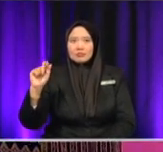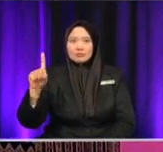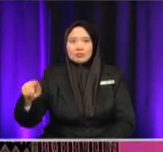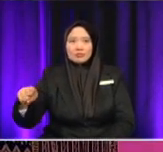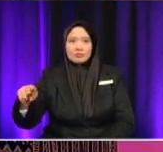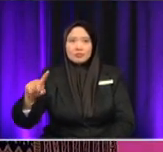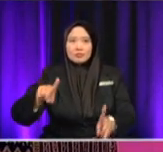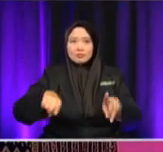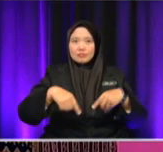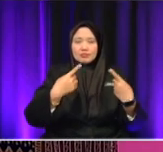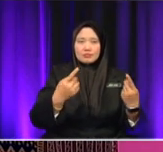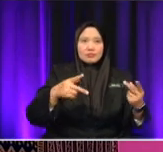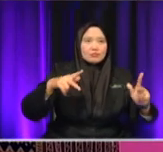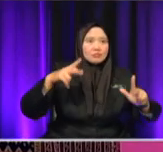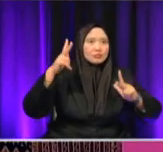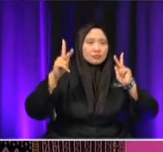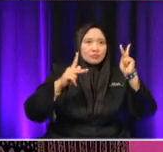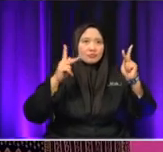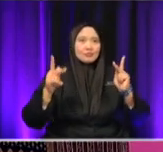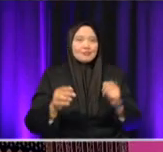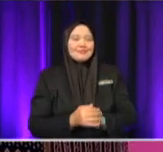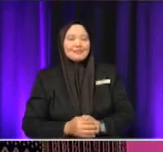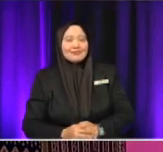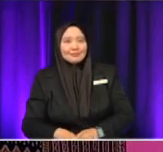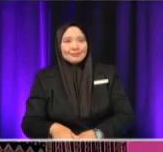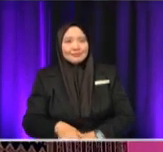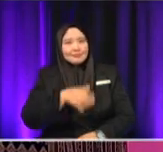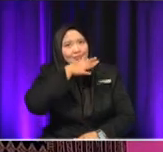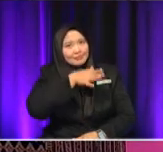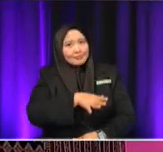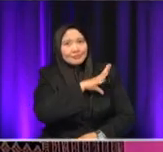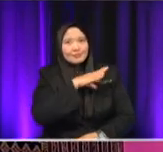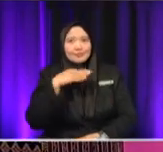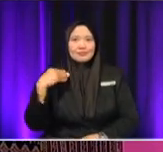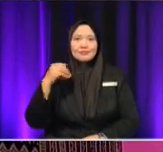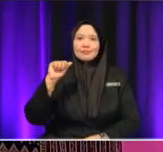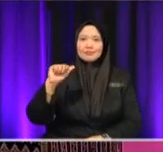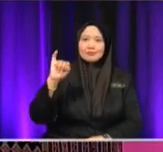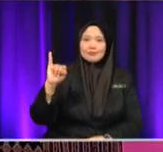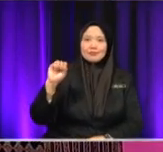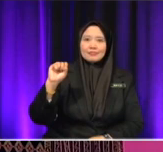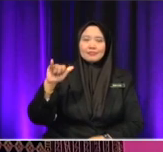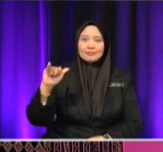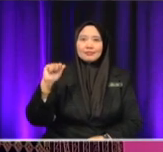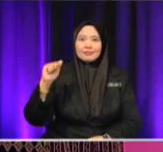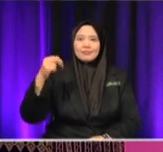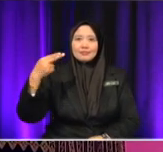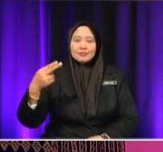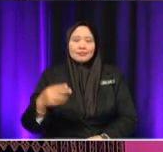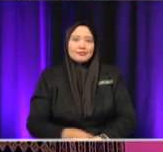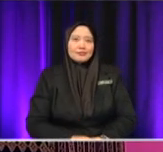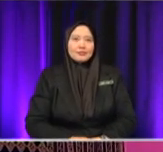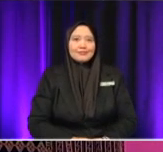jadi Rasulullah ada Aisyah ini bergurau sendal juga oke mereka ini berlawar lari Rasulullah menyuruh